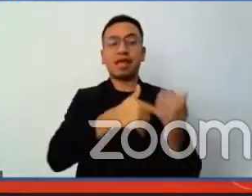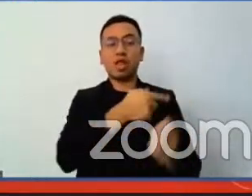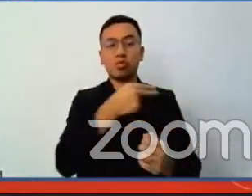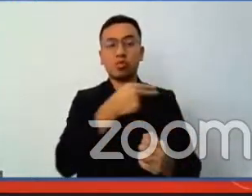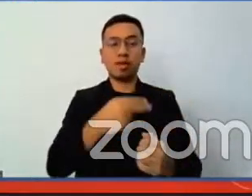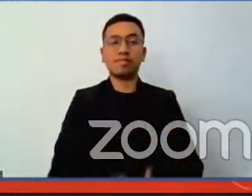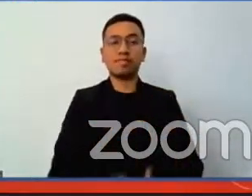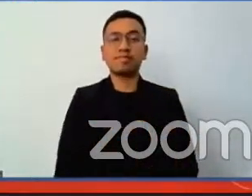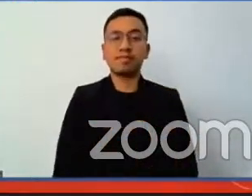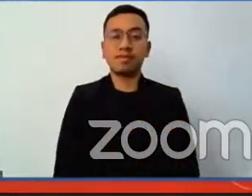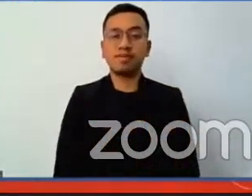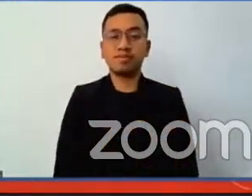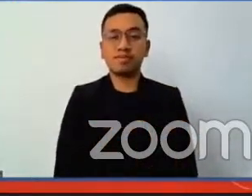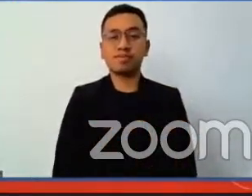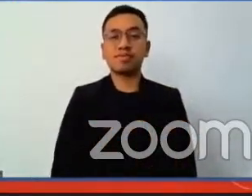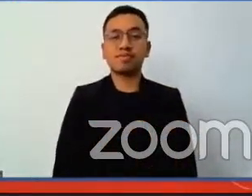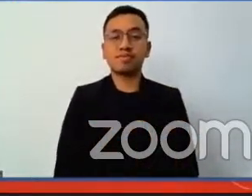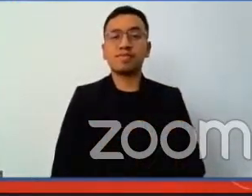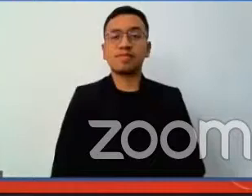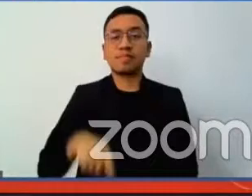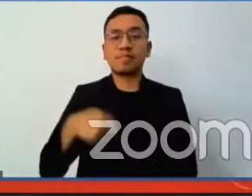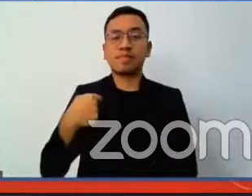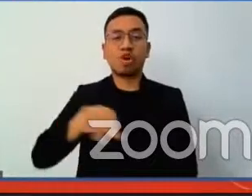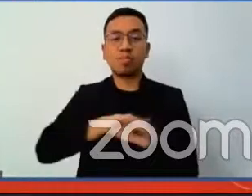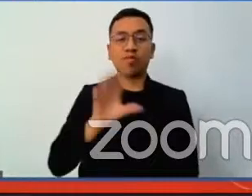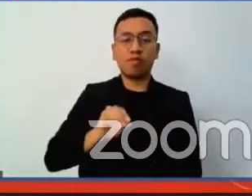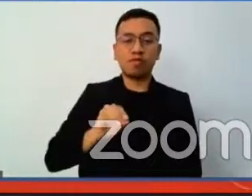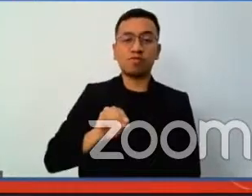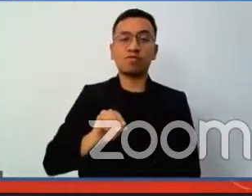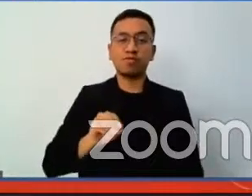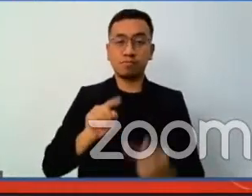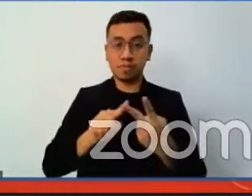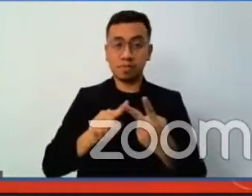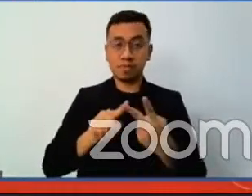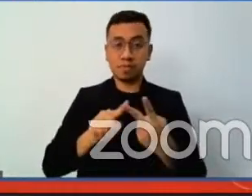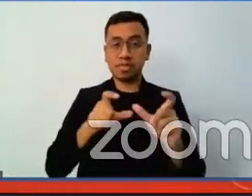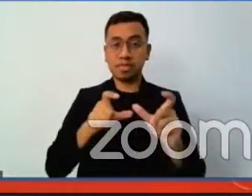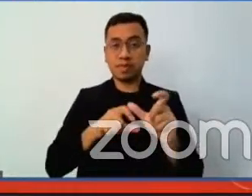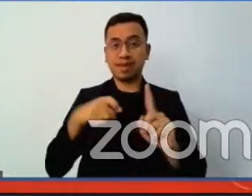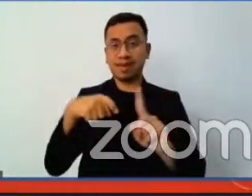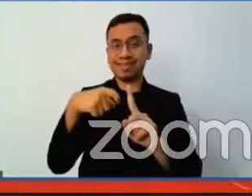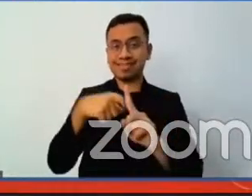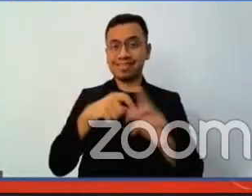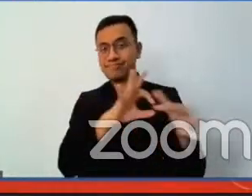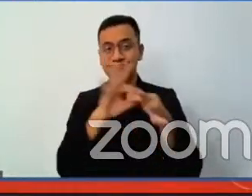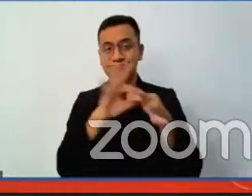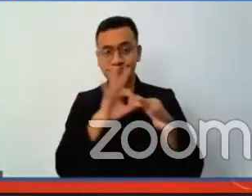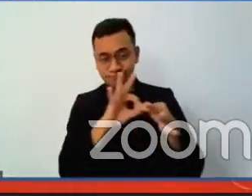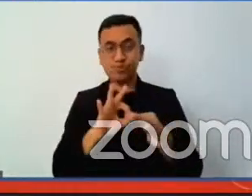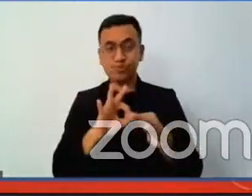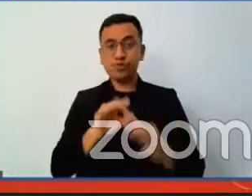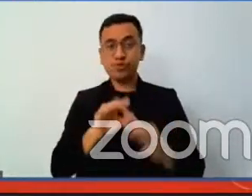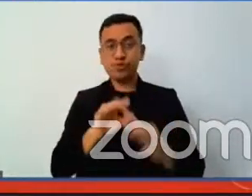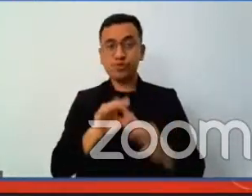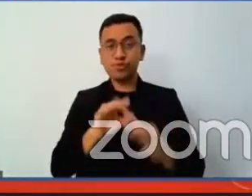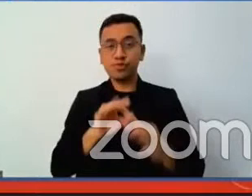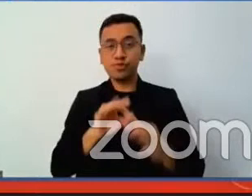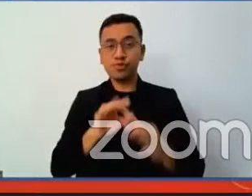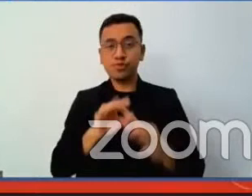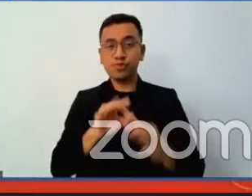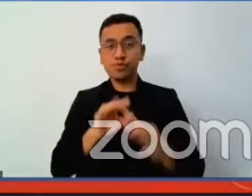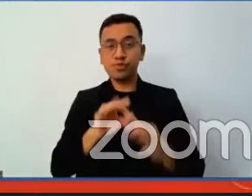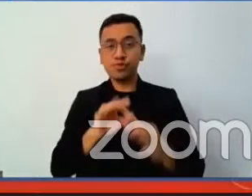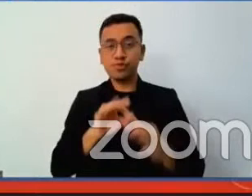Kreasi berkomitmen akan terus melakukan upaya meningkatkan literasi digital masyarakat lewat berbagai macam inisiatif